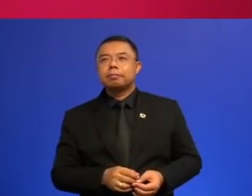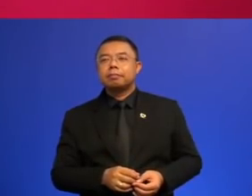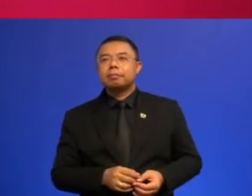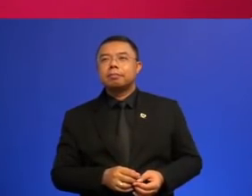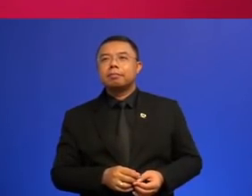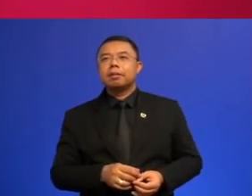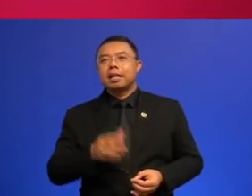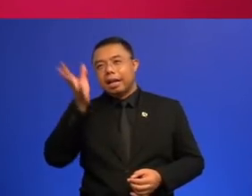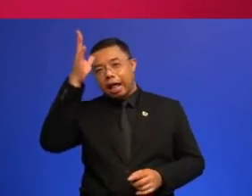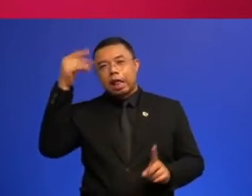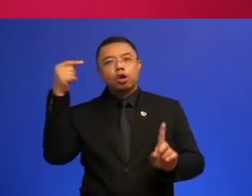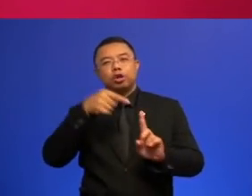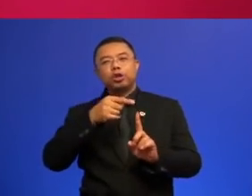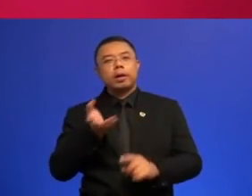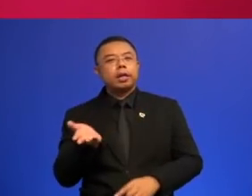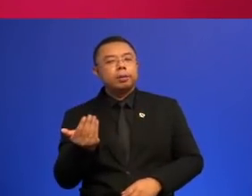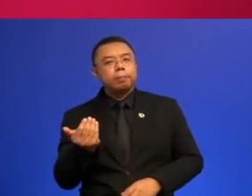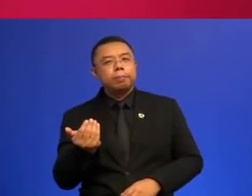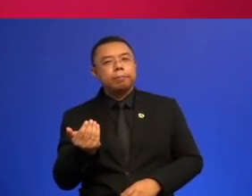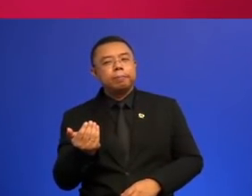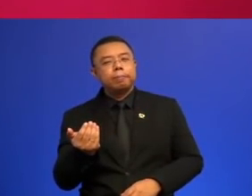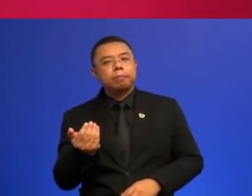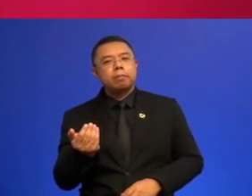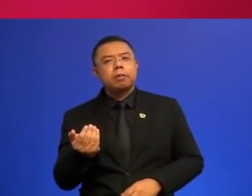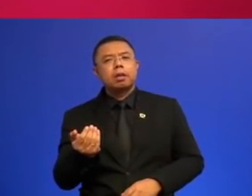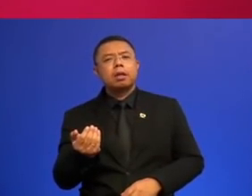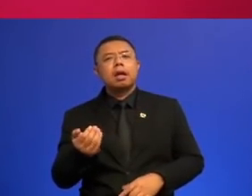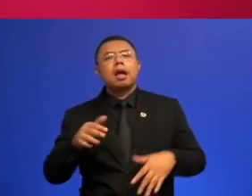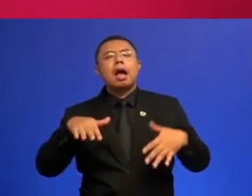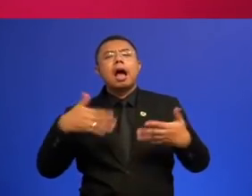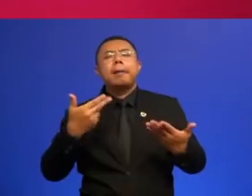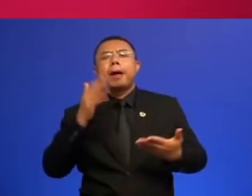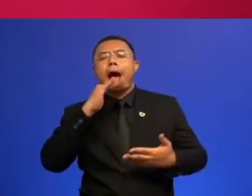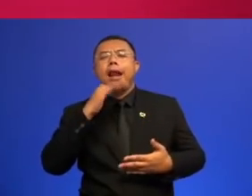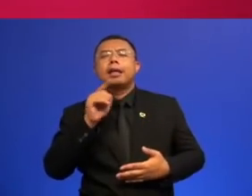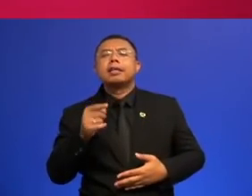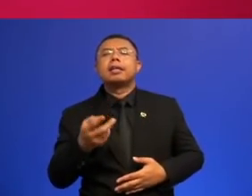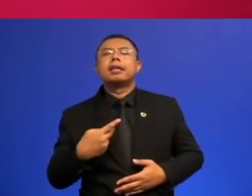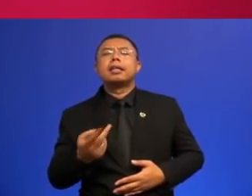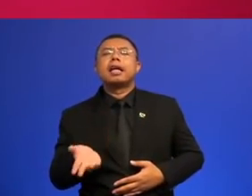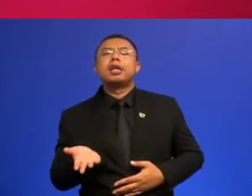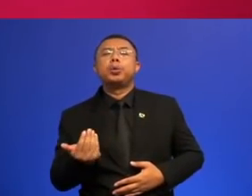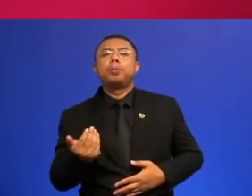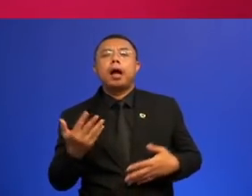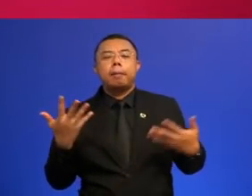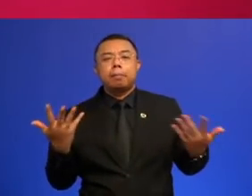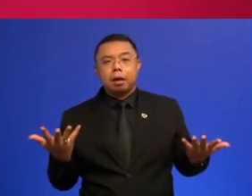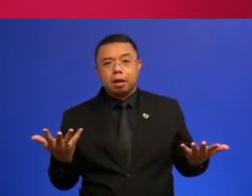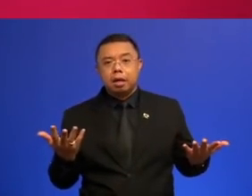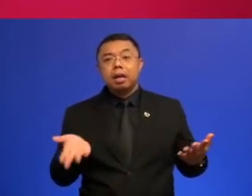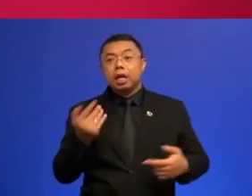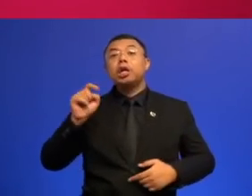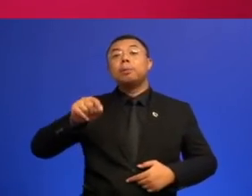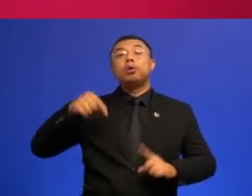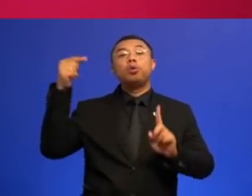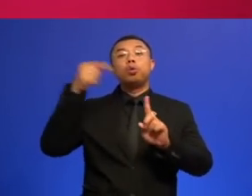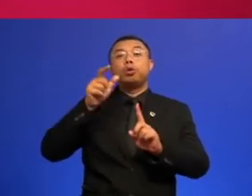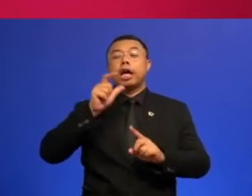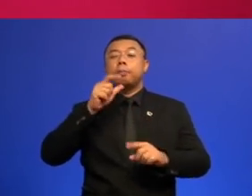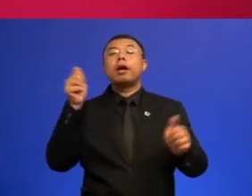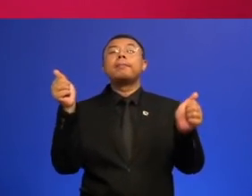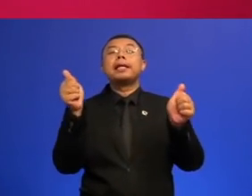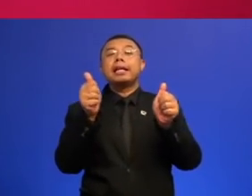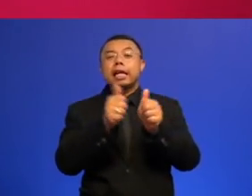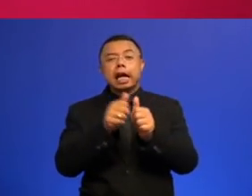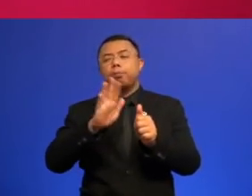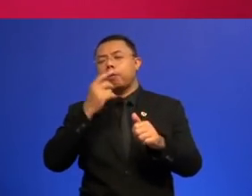Dia tidak tahu tujuan hidupnya. What is the reason we live? Apa alasan kita hidup? Hidup itu tujuannya bukan